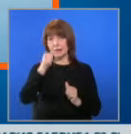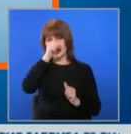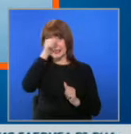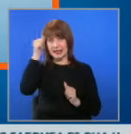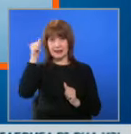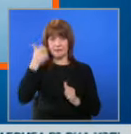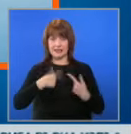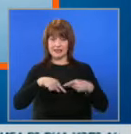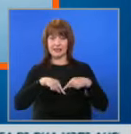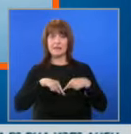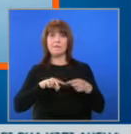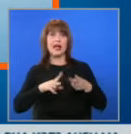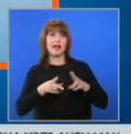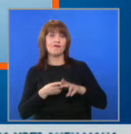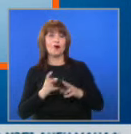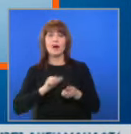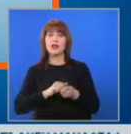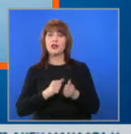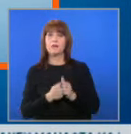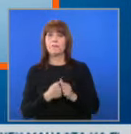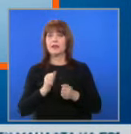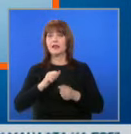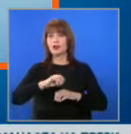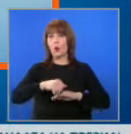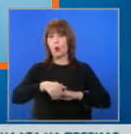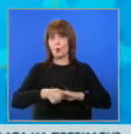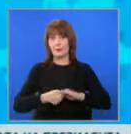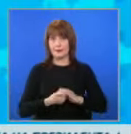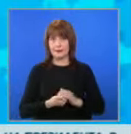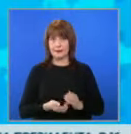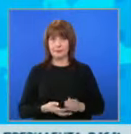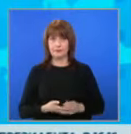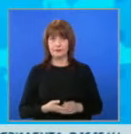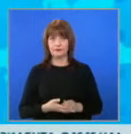съдебна реформа и битка с корупцията.